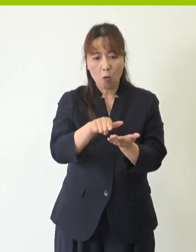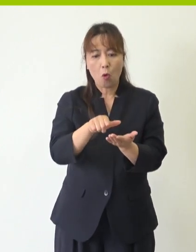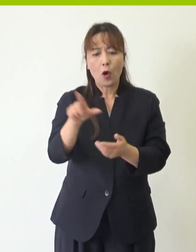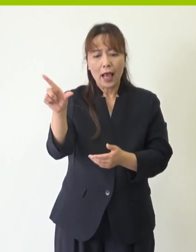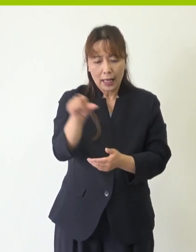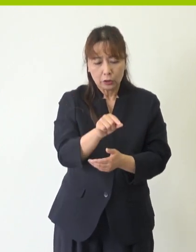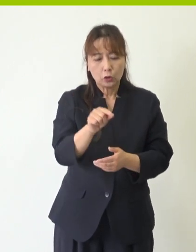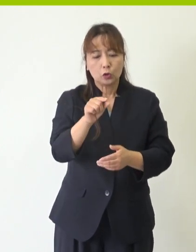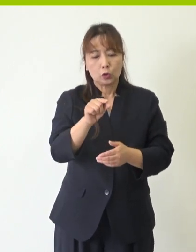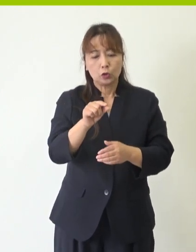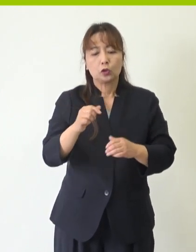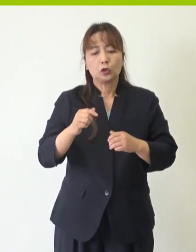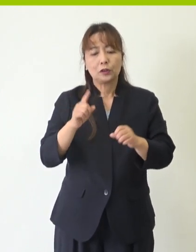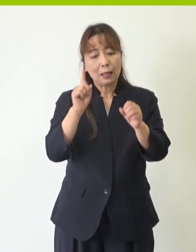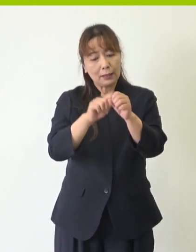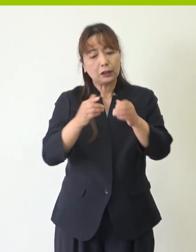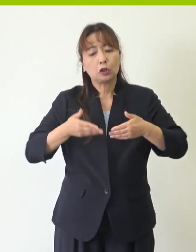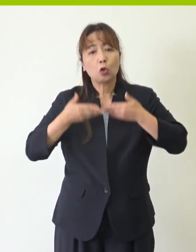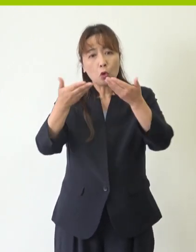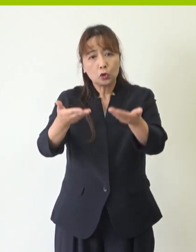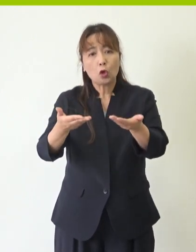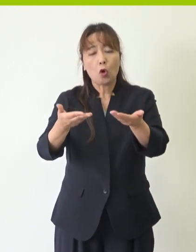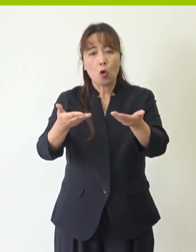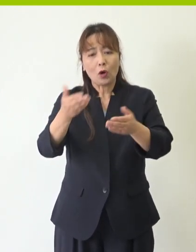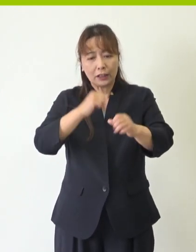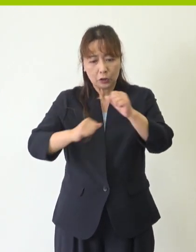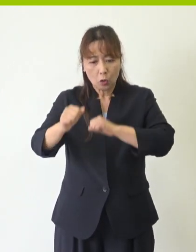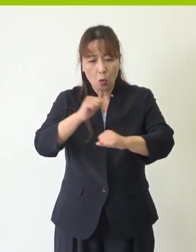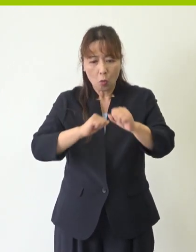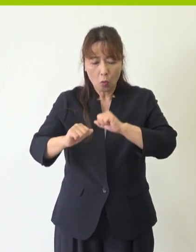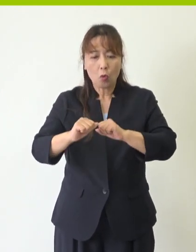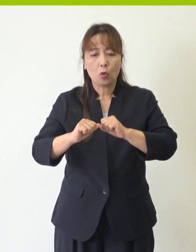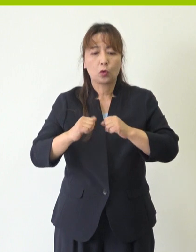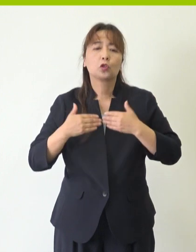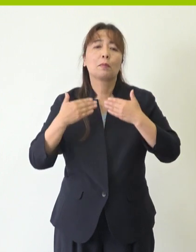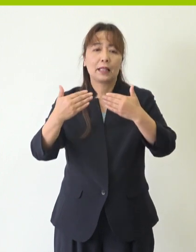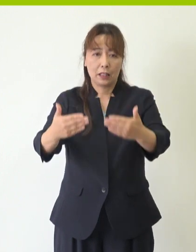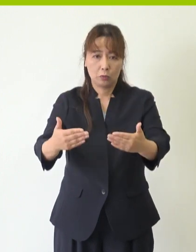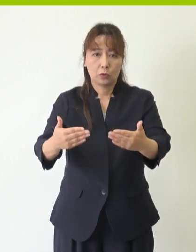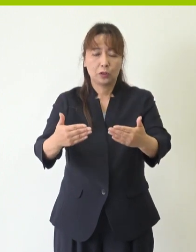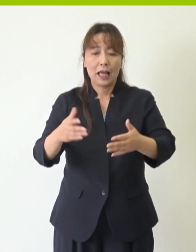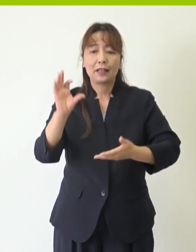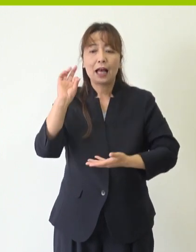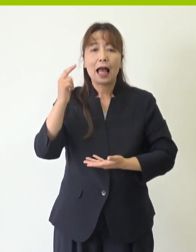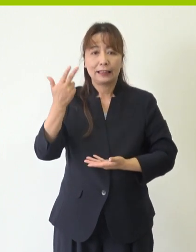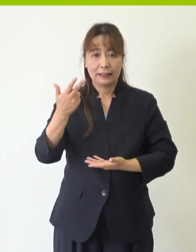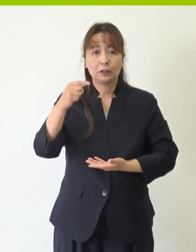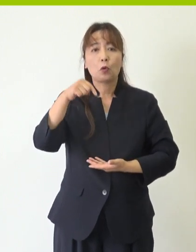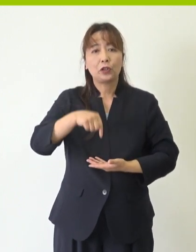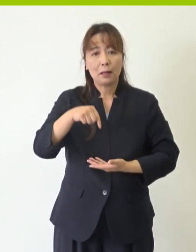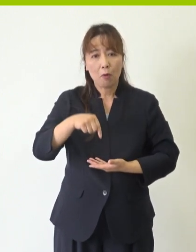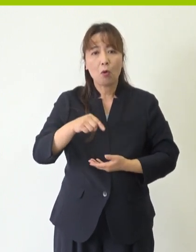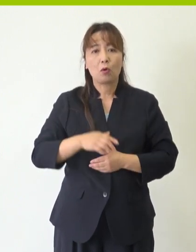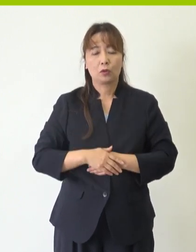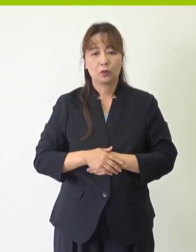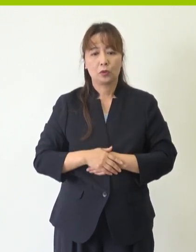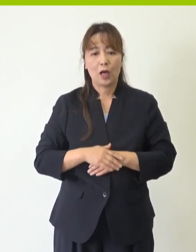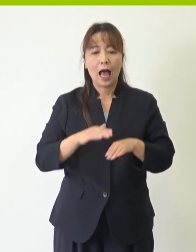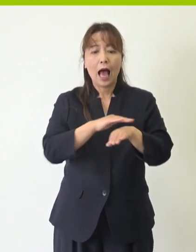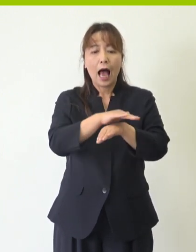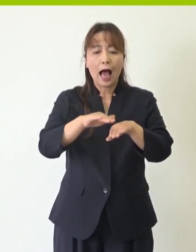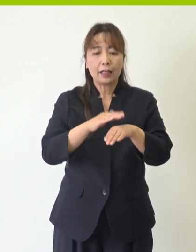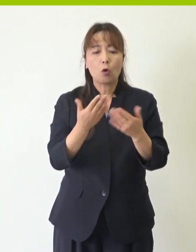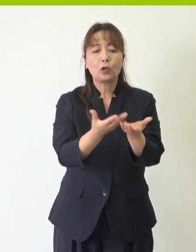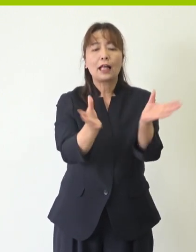ことで特に譲渡活動と盛んに取り組まれているところでございますが本紙におきましても特に a 愛護団体の